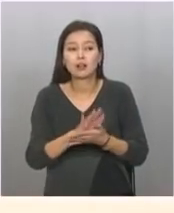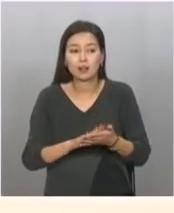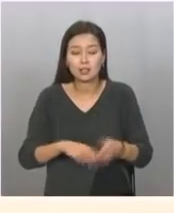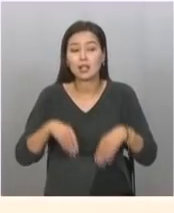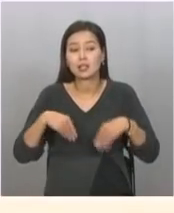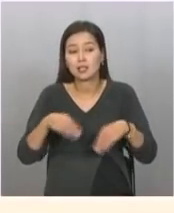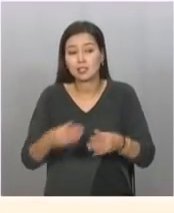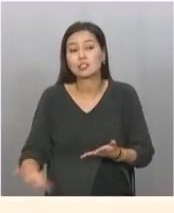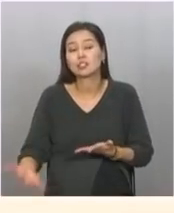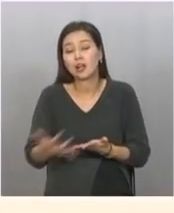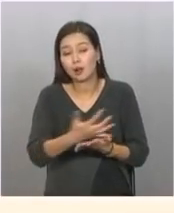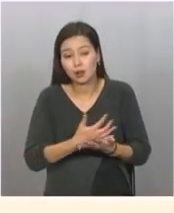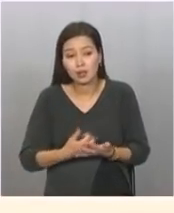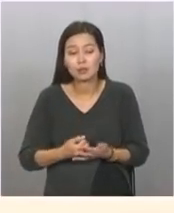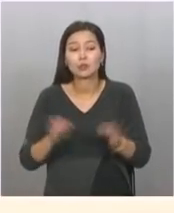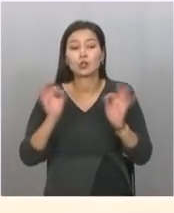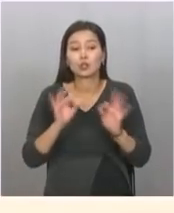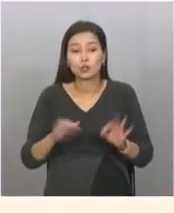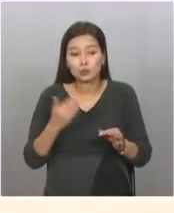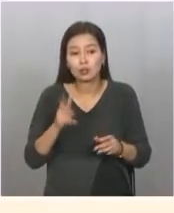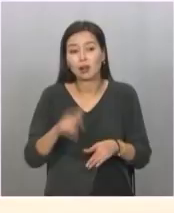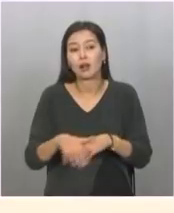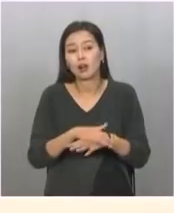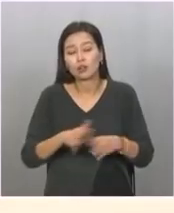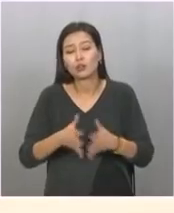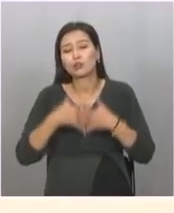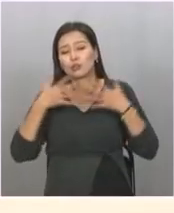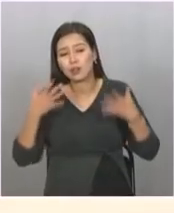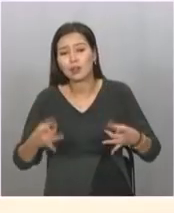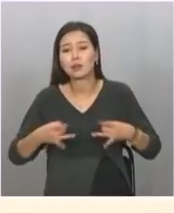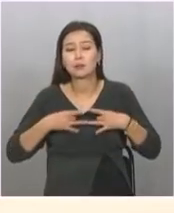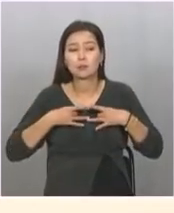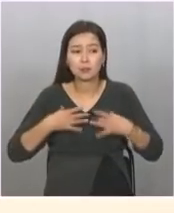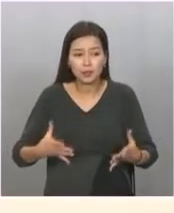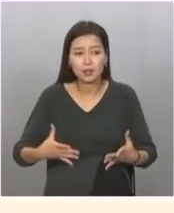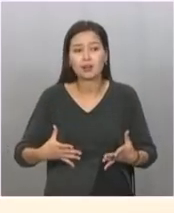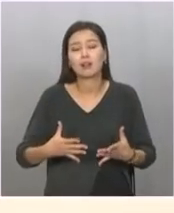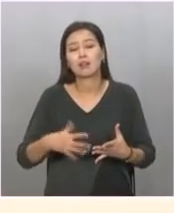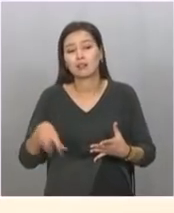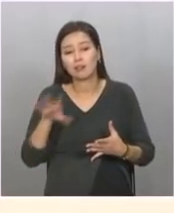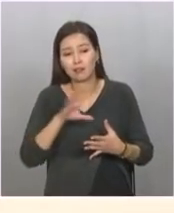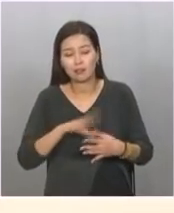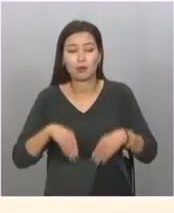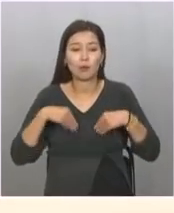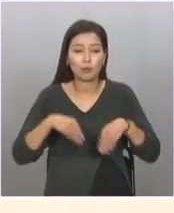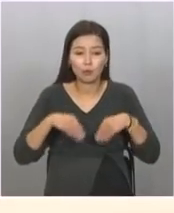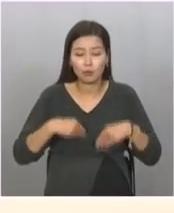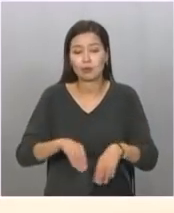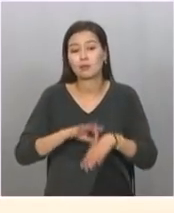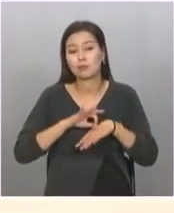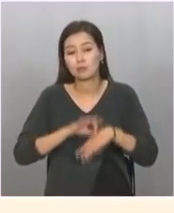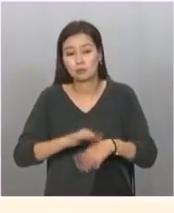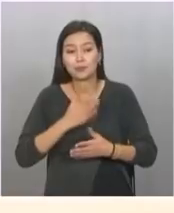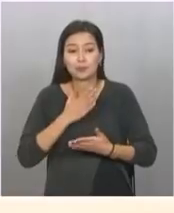жинап алғаннан кейін күзде халқымыз үлкен мереке сабантой өткізеді. Міне оқушылар,